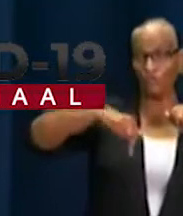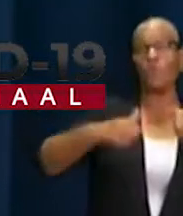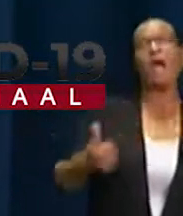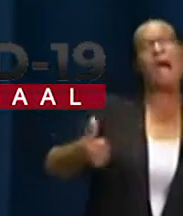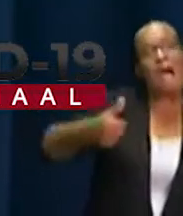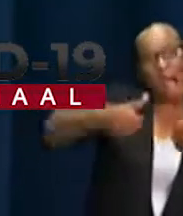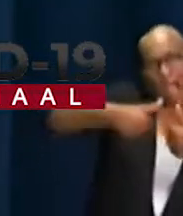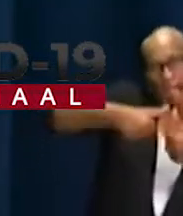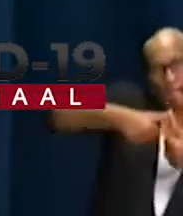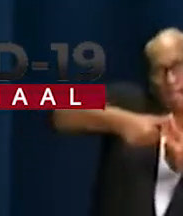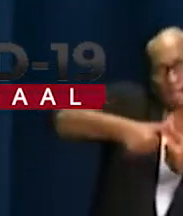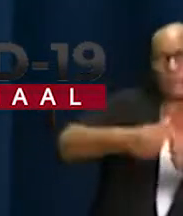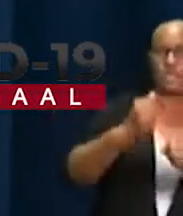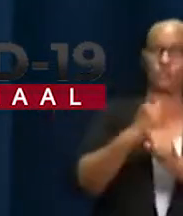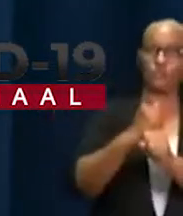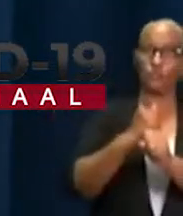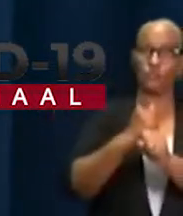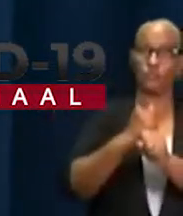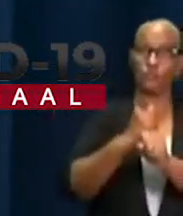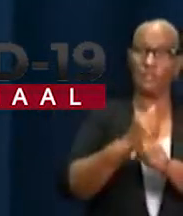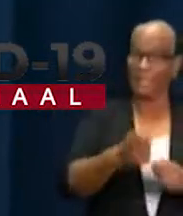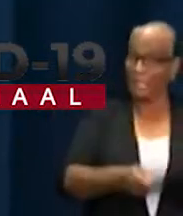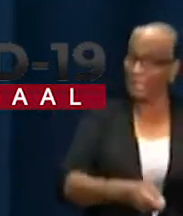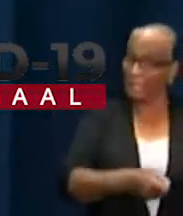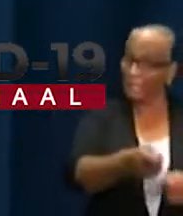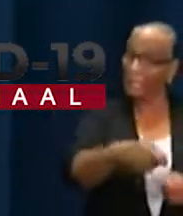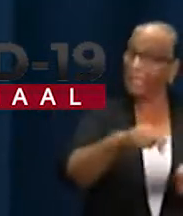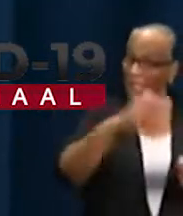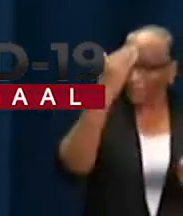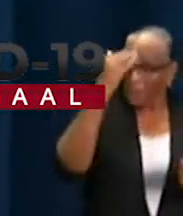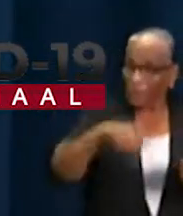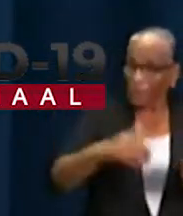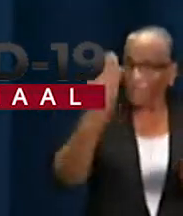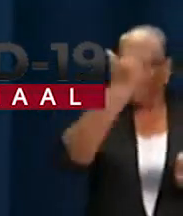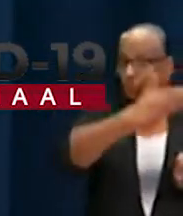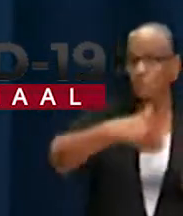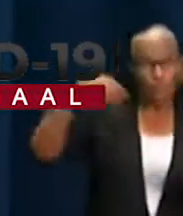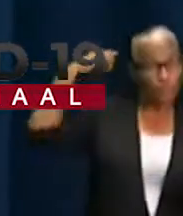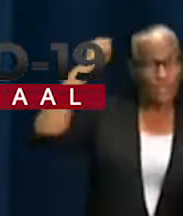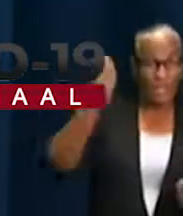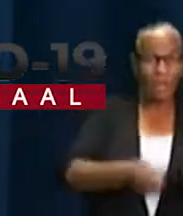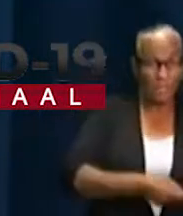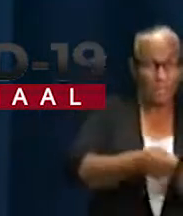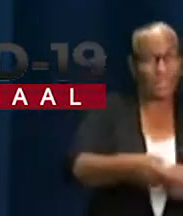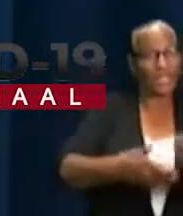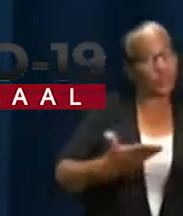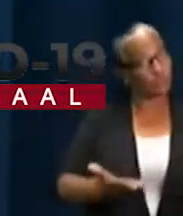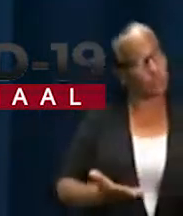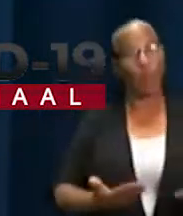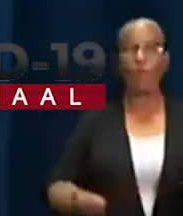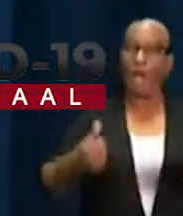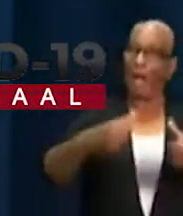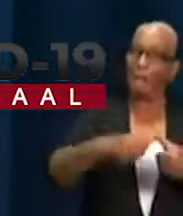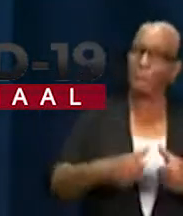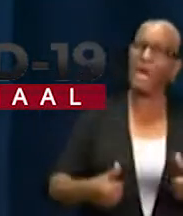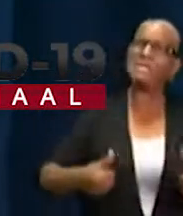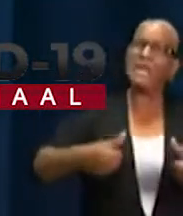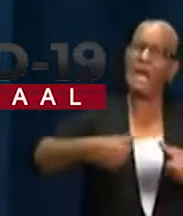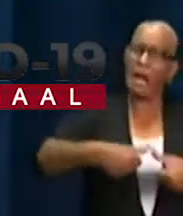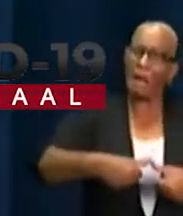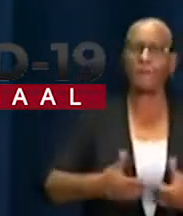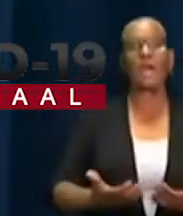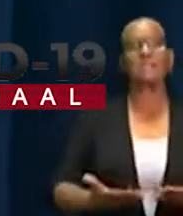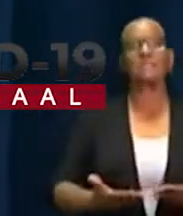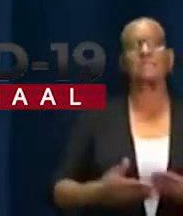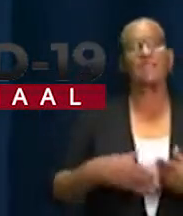aanpassingen wederom plegen. U weet hoe de regering van Suriname te werk gaat. Als het gaat om aanpassingen, dan zijn